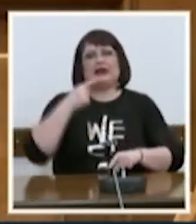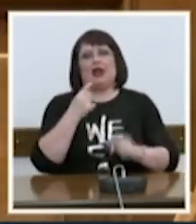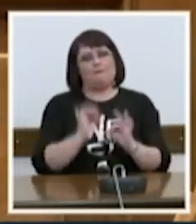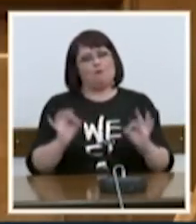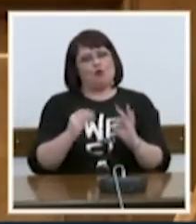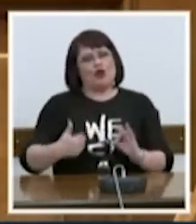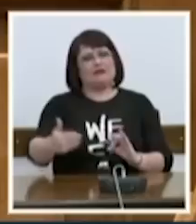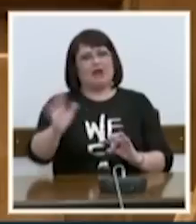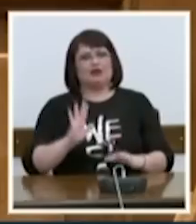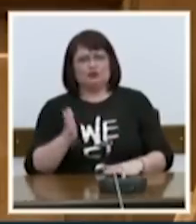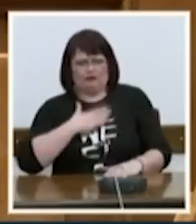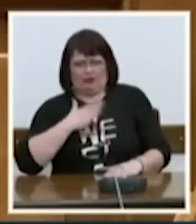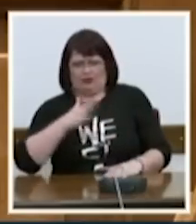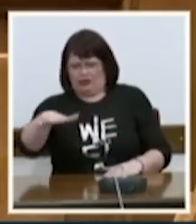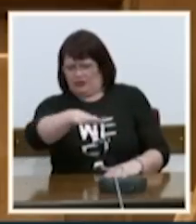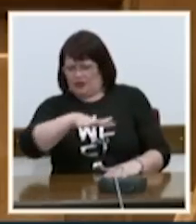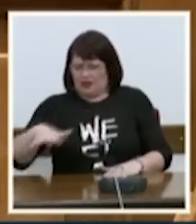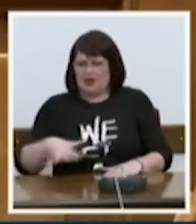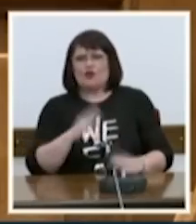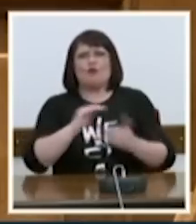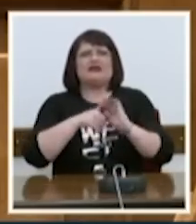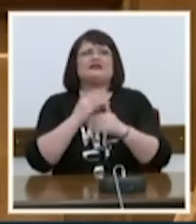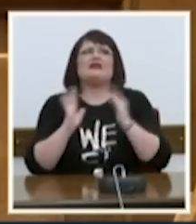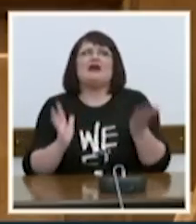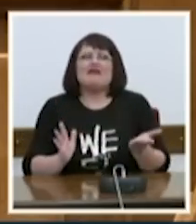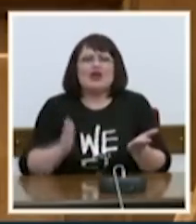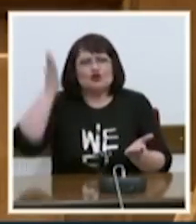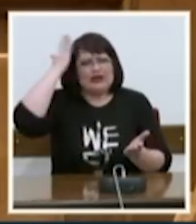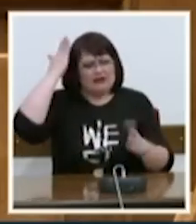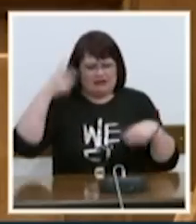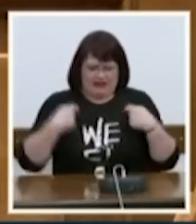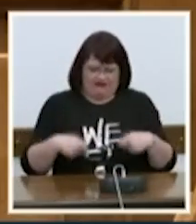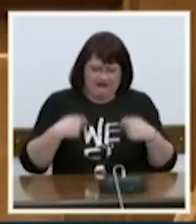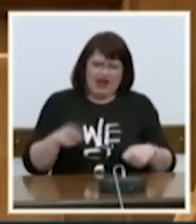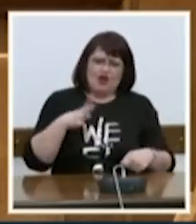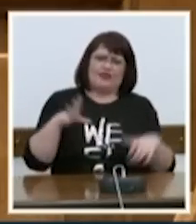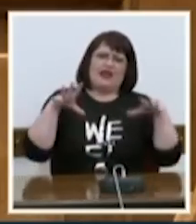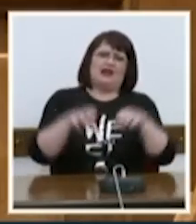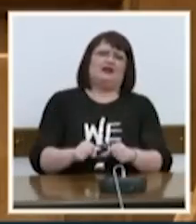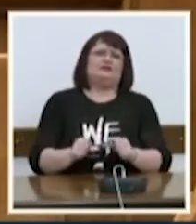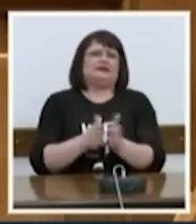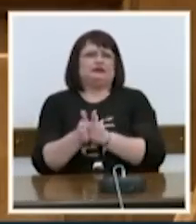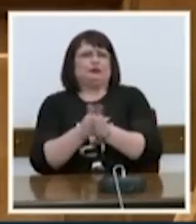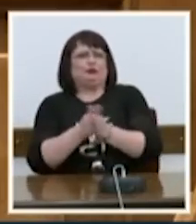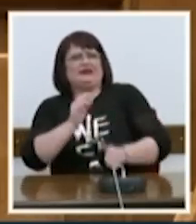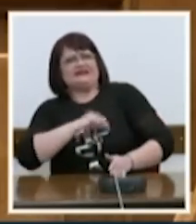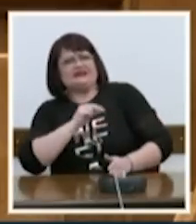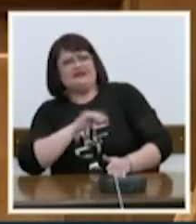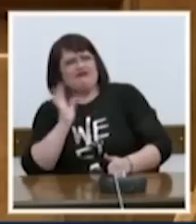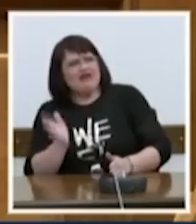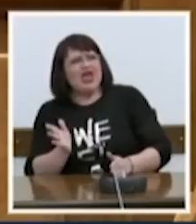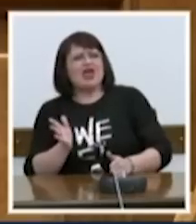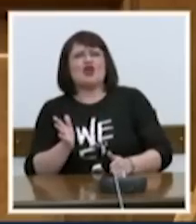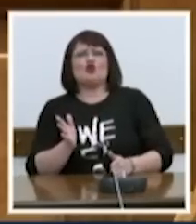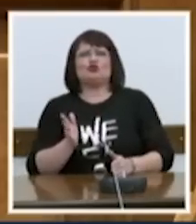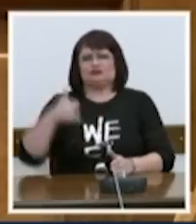είναι το ενδιαφέρον και του μεγάλου κεφαλαίου, που θέλει να πλιατσικολογήσει τον ορυκτό και φυσικό πλούτο